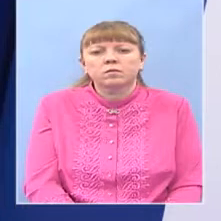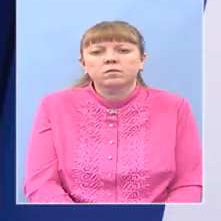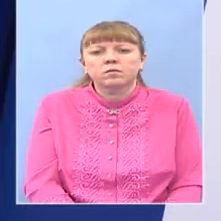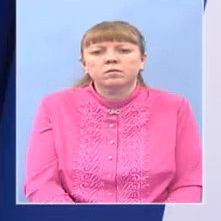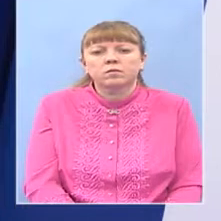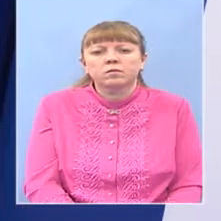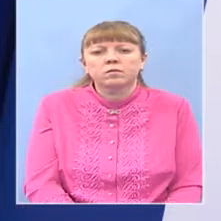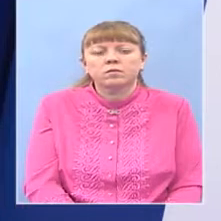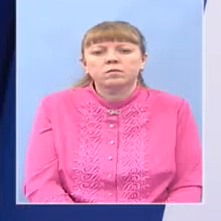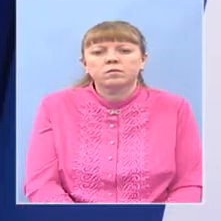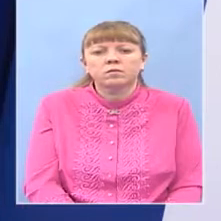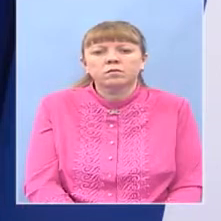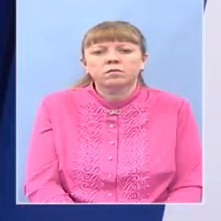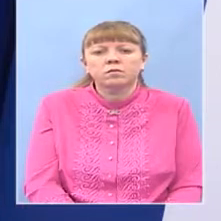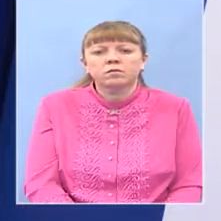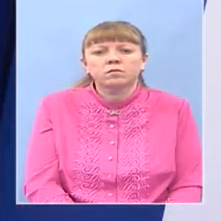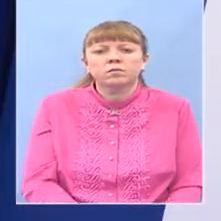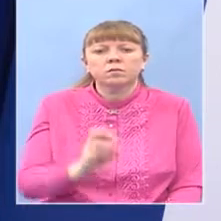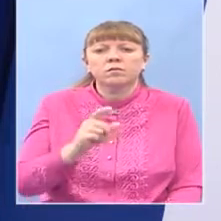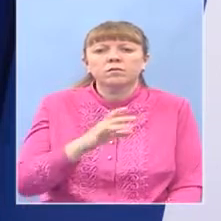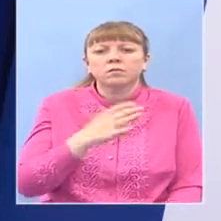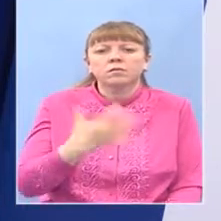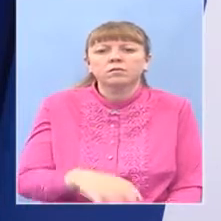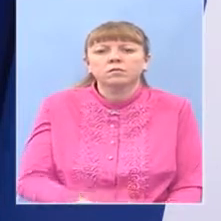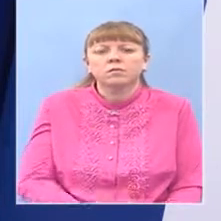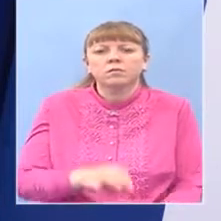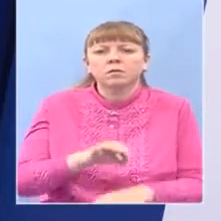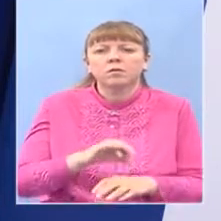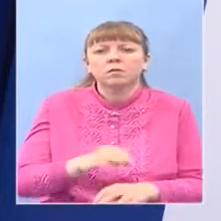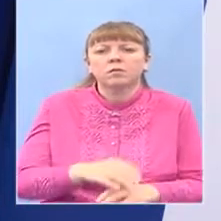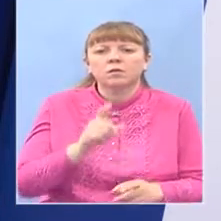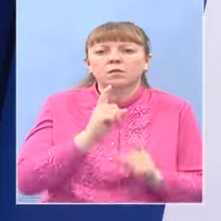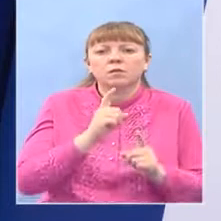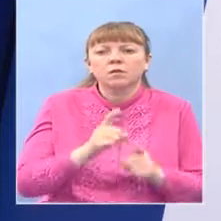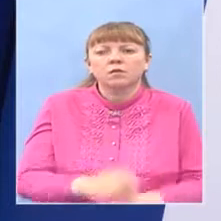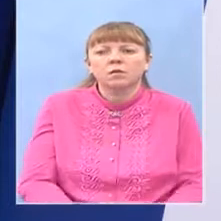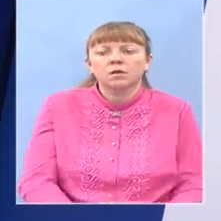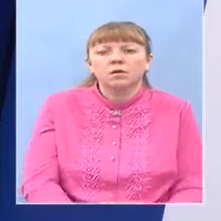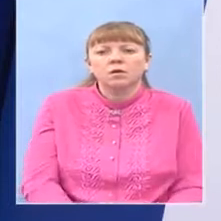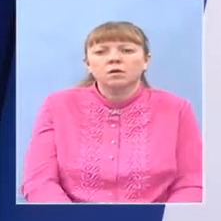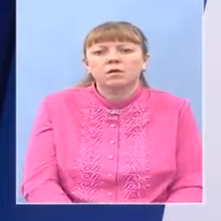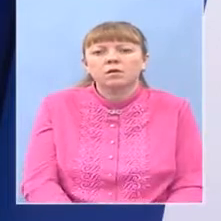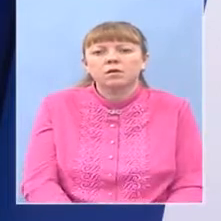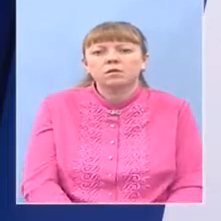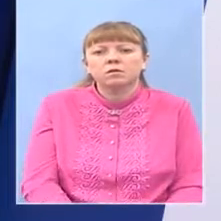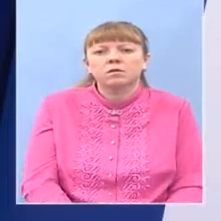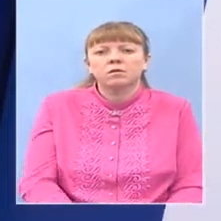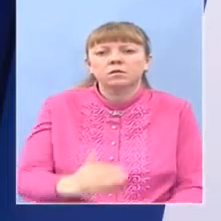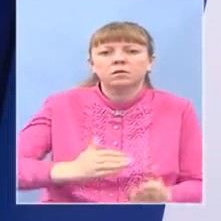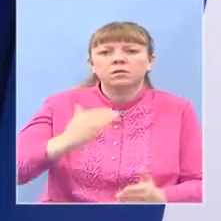освещаться, где-то они должны обязательно проводиться совещания. Поэтому они же должны идти снизу